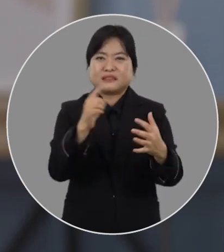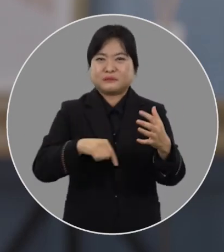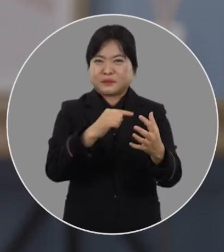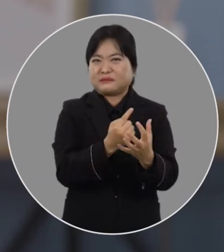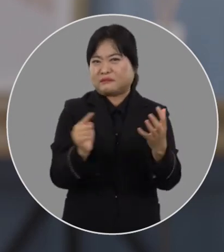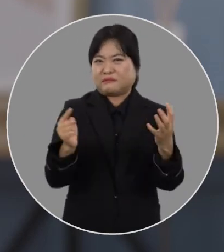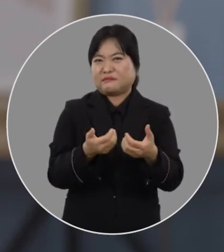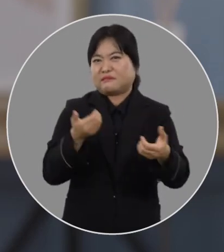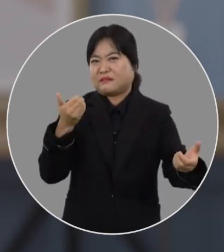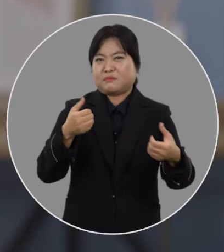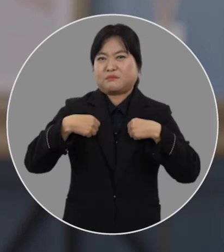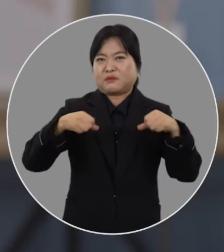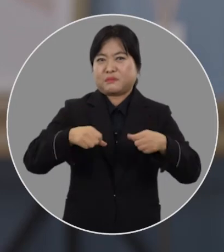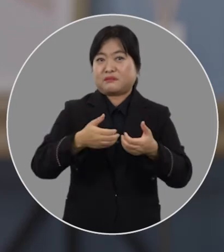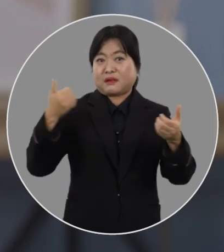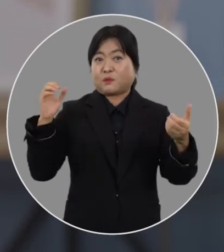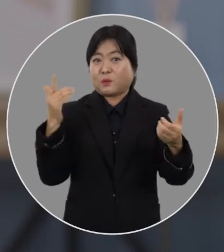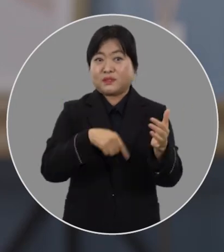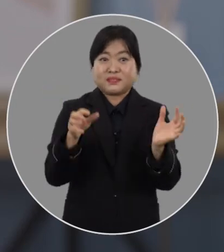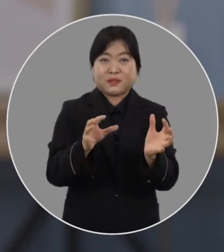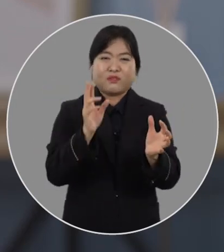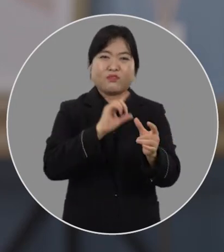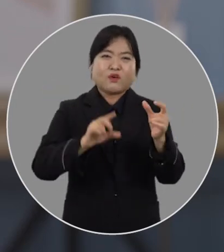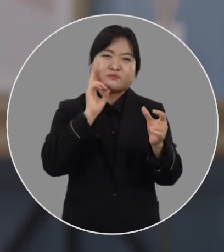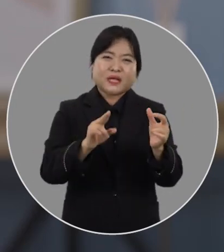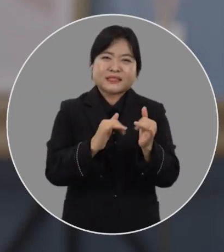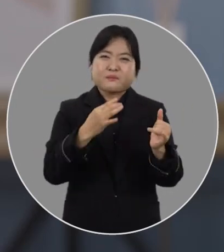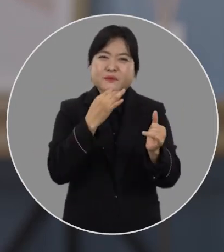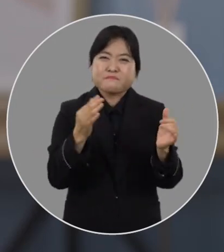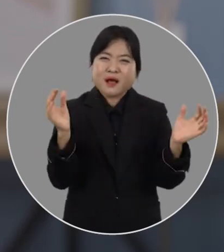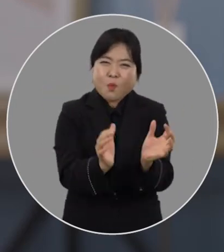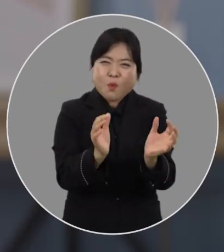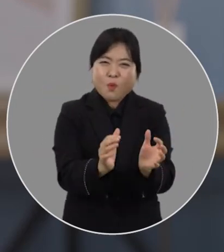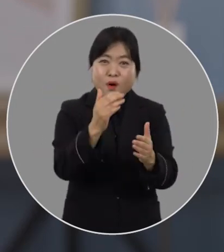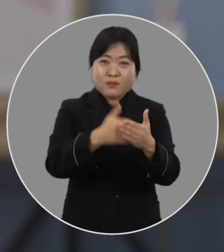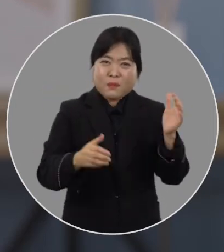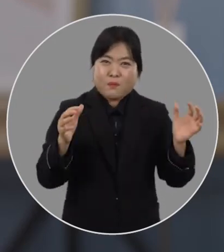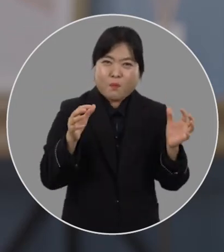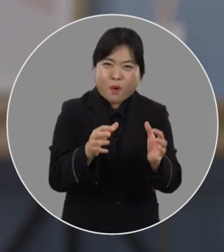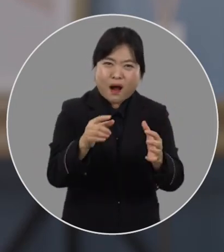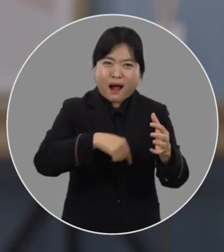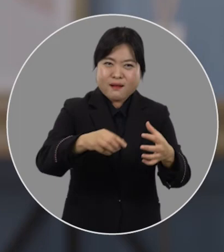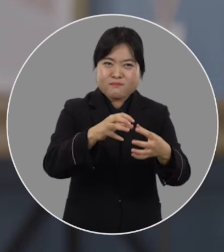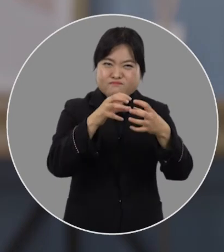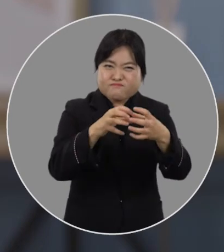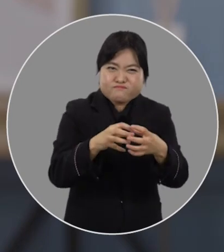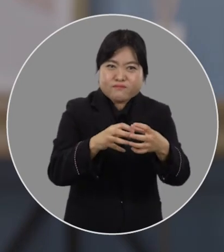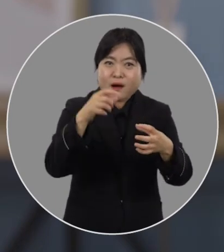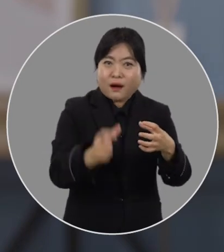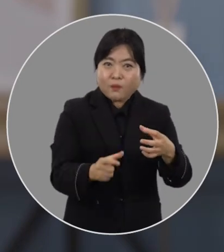떠나게 되고 결과적으로 그 집단은 더욱 극단적인 사람들로 구성되면서 내부의 동질성은